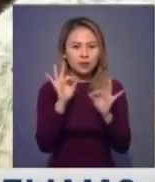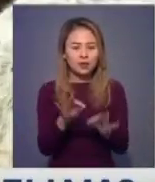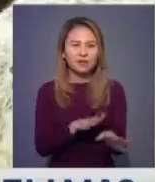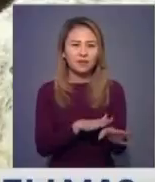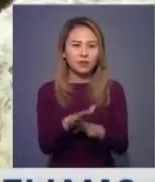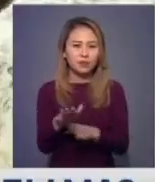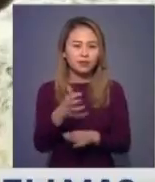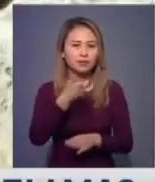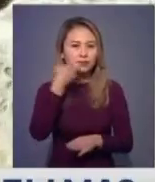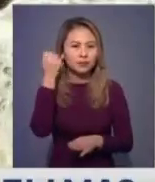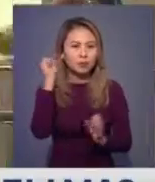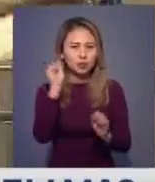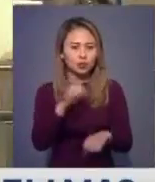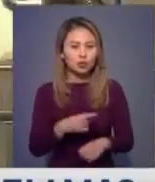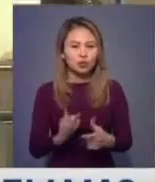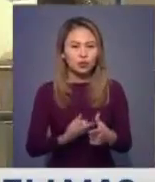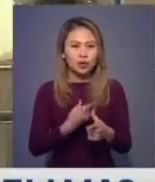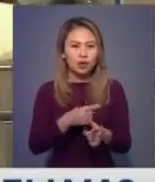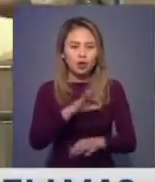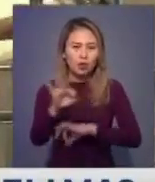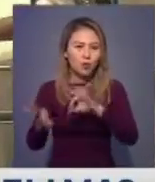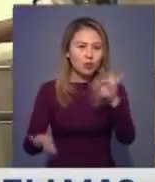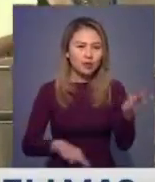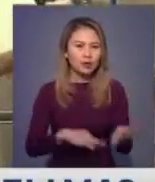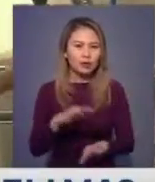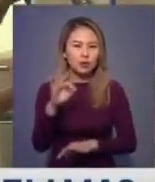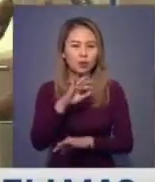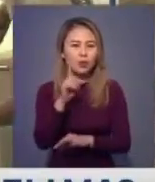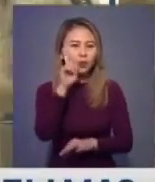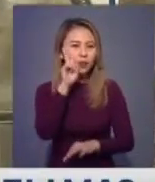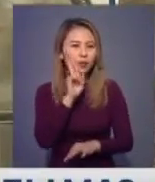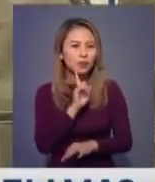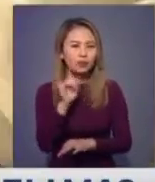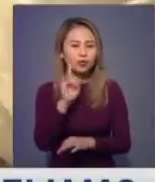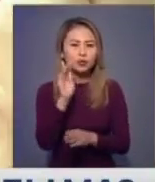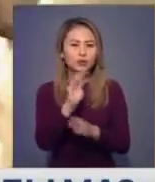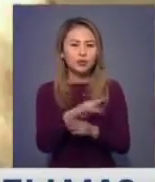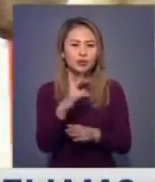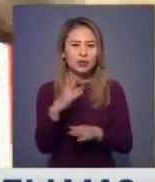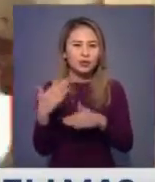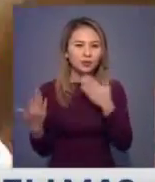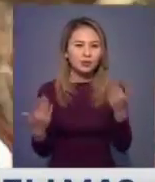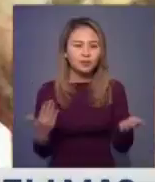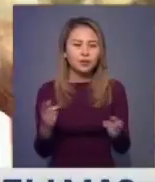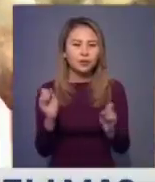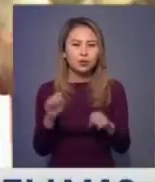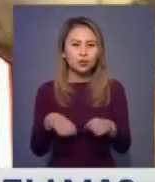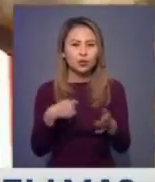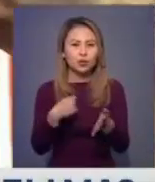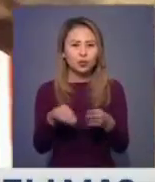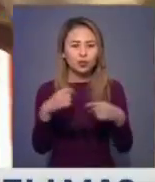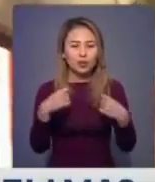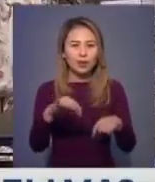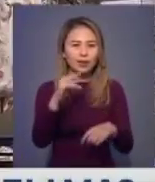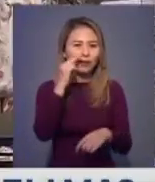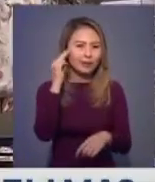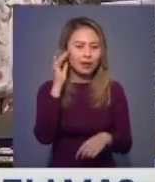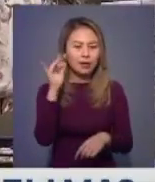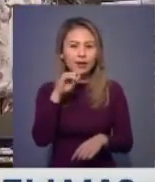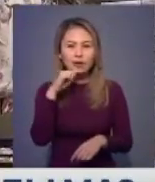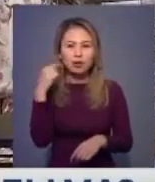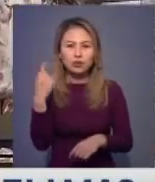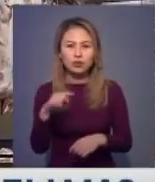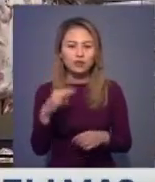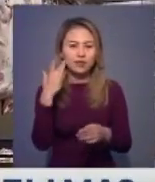көру маңызды. Бұл тұста еліміздің географиялық орналасуы өте қолайлы. Екі жағымызда екі алып нарық тұр – Қытай мен Ресей.